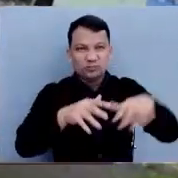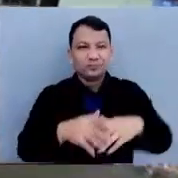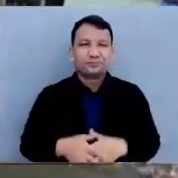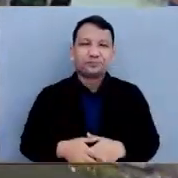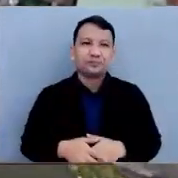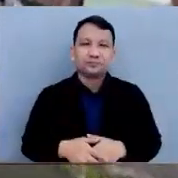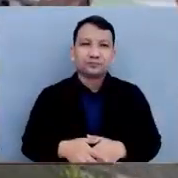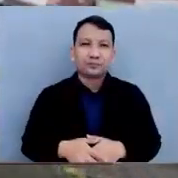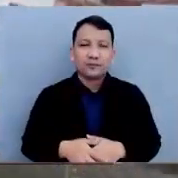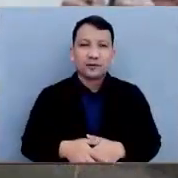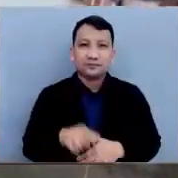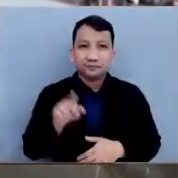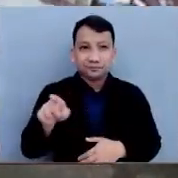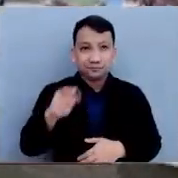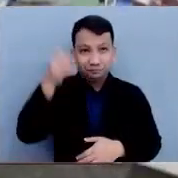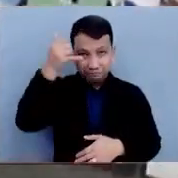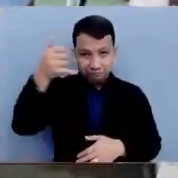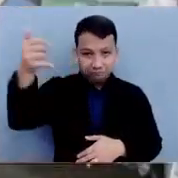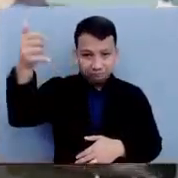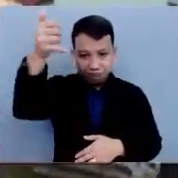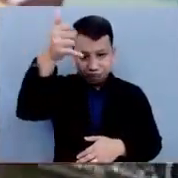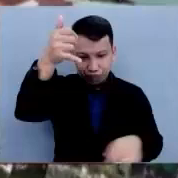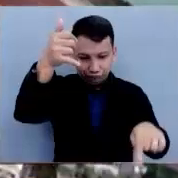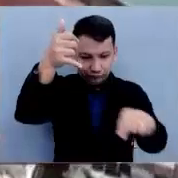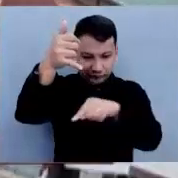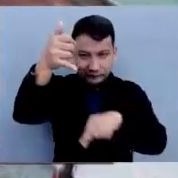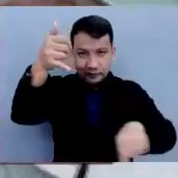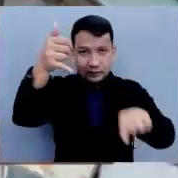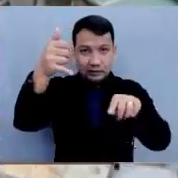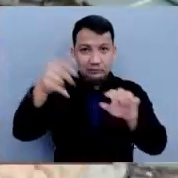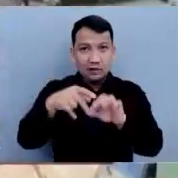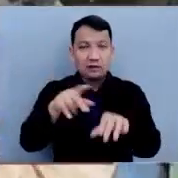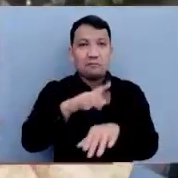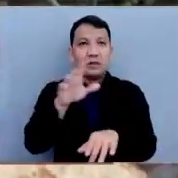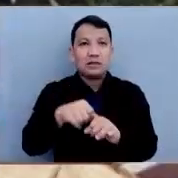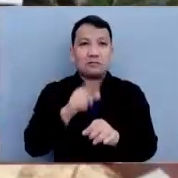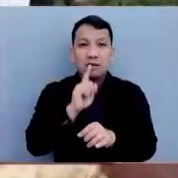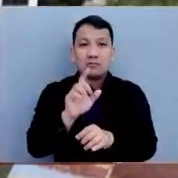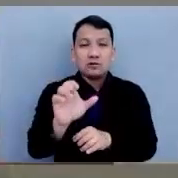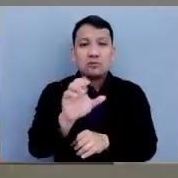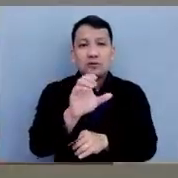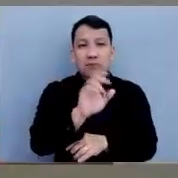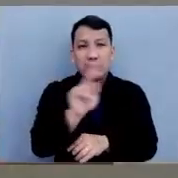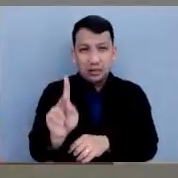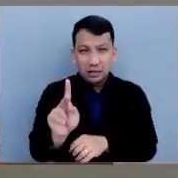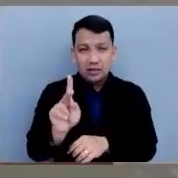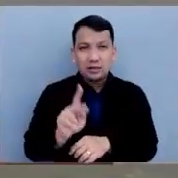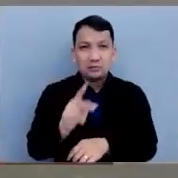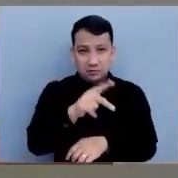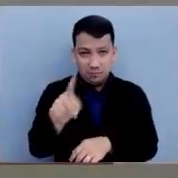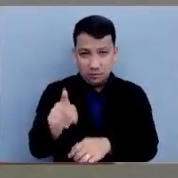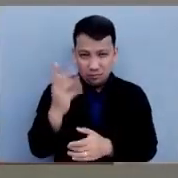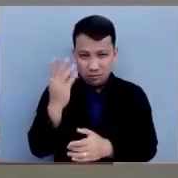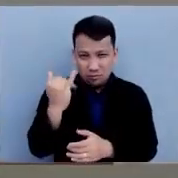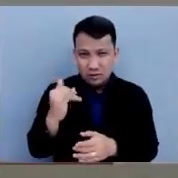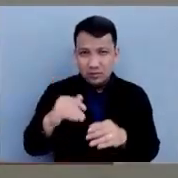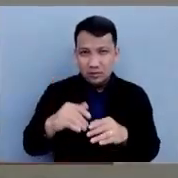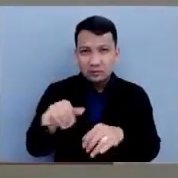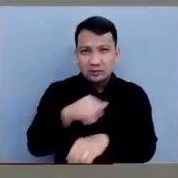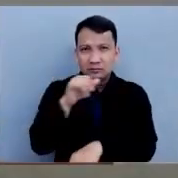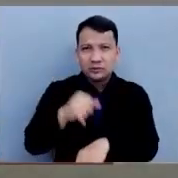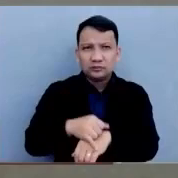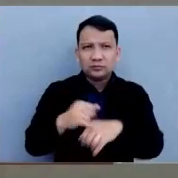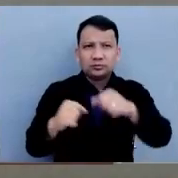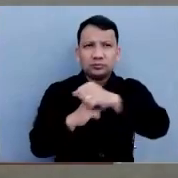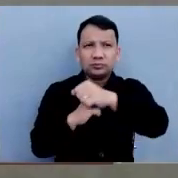Sa drone shot na ito, kitang lubog pa rin sa baha ang malaking bahagi ng barangay San Agustin sa Candaba, Pampanga. Parang isla naman ang ibabaw ng tulay na